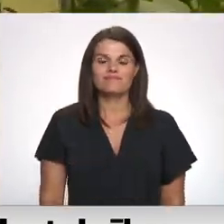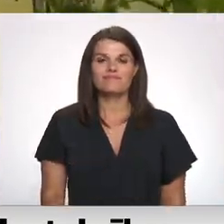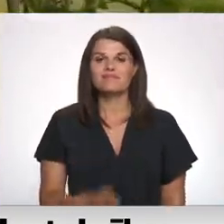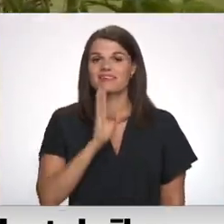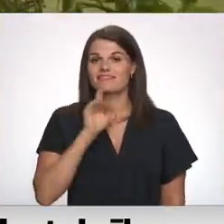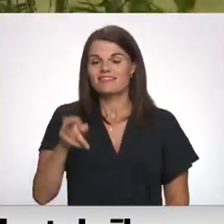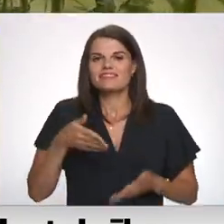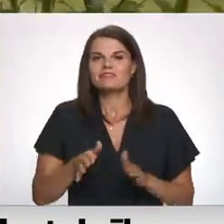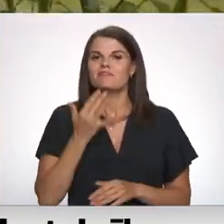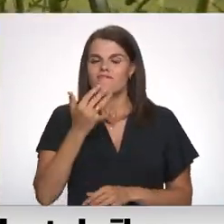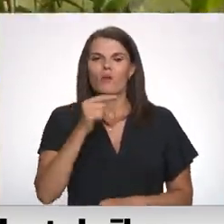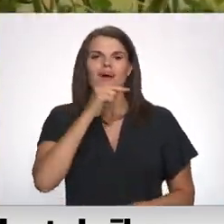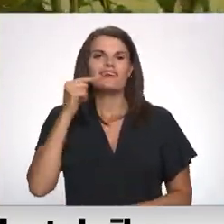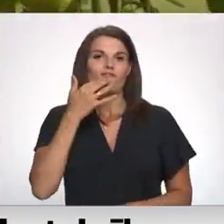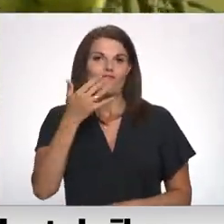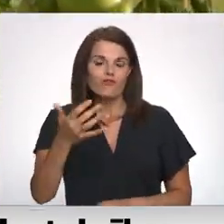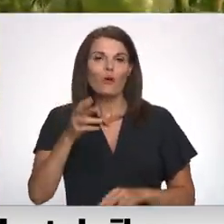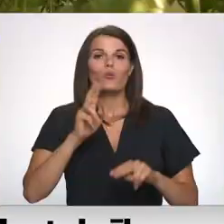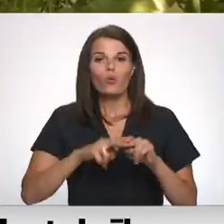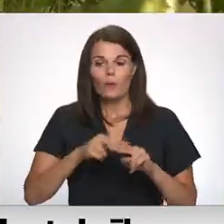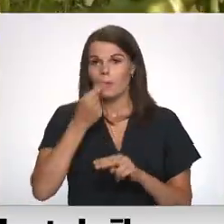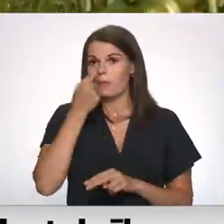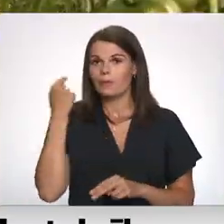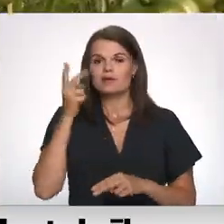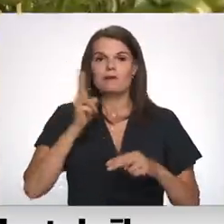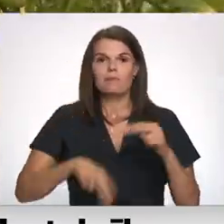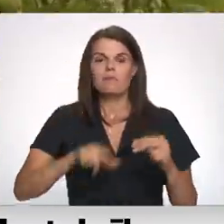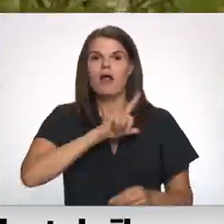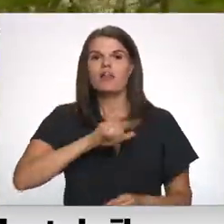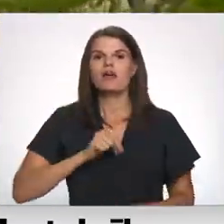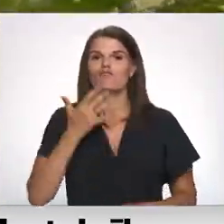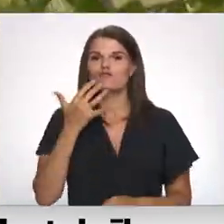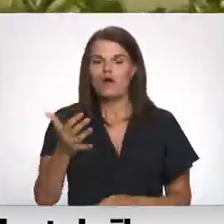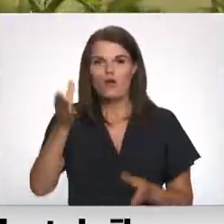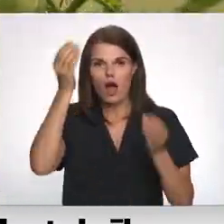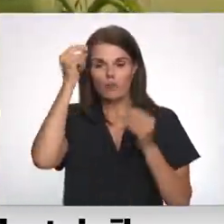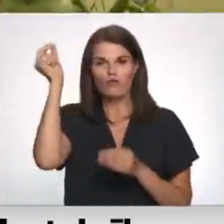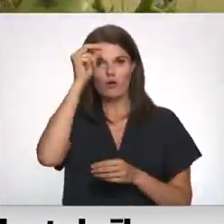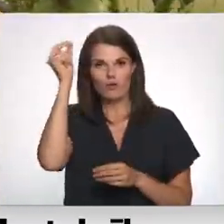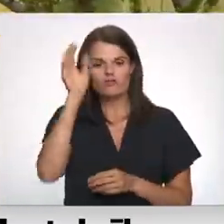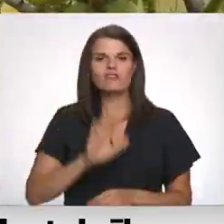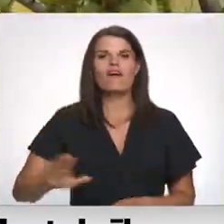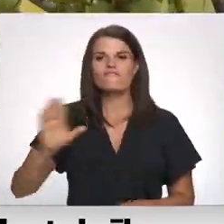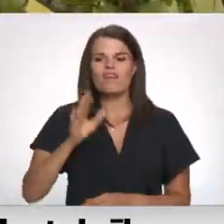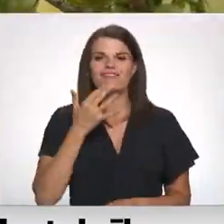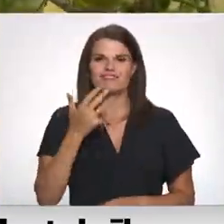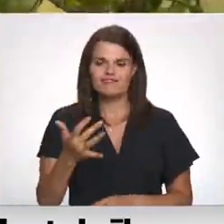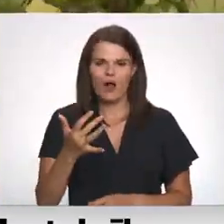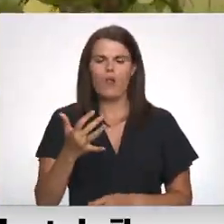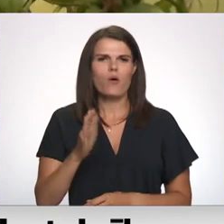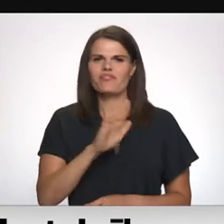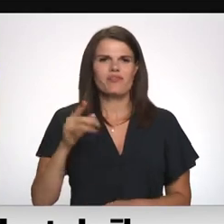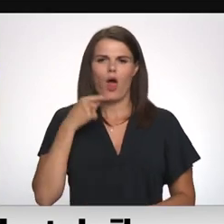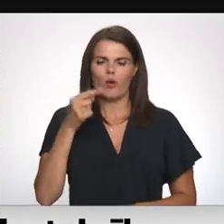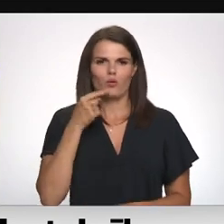Svetlānas dzimtā valoda ir krievu valoda, un, lai gan vēl nesen pabeigusi latviešu valodas apguves kursus, valsts valodā viņa tikpat kā